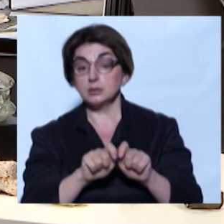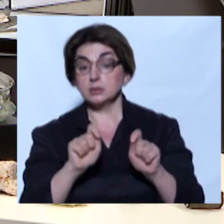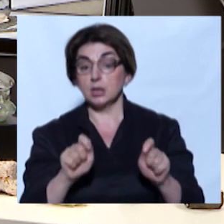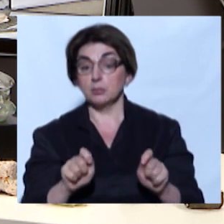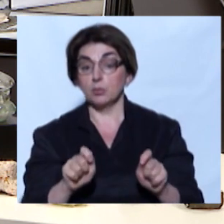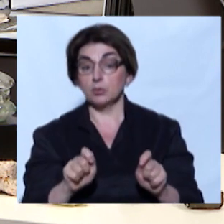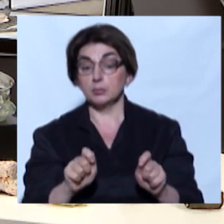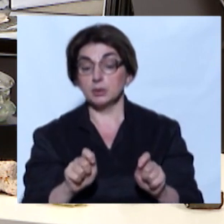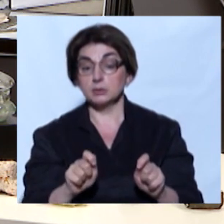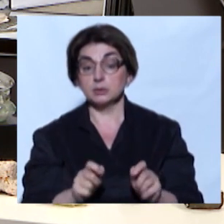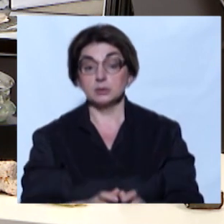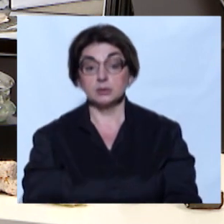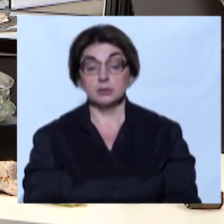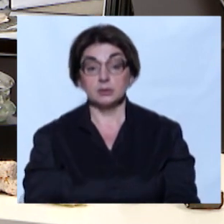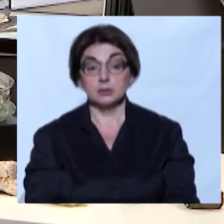აი,